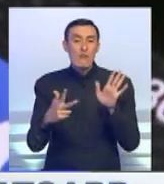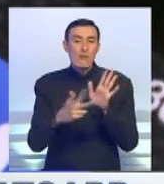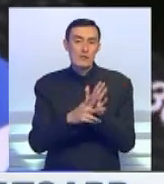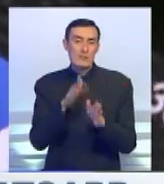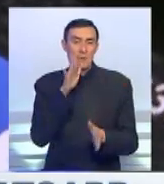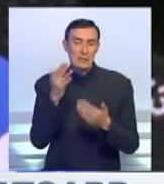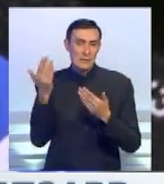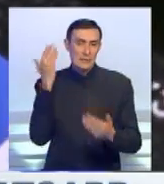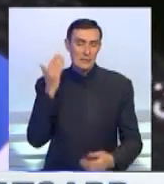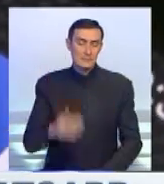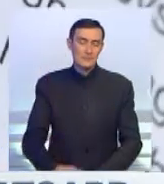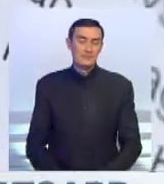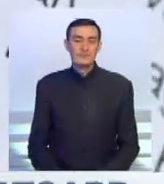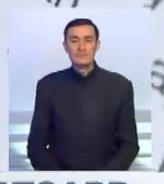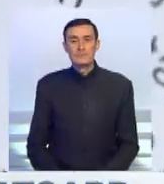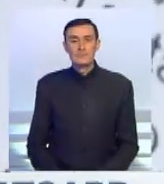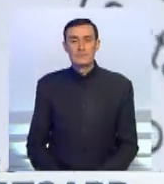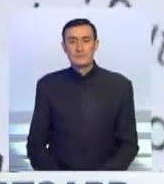лет назад.